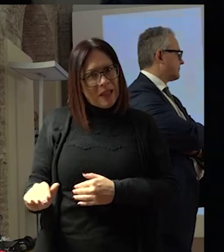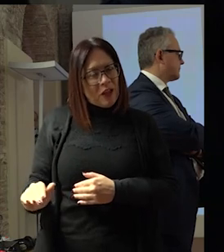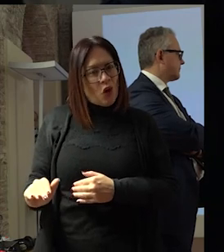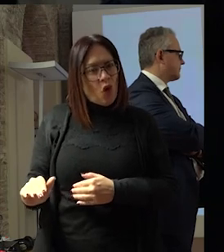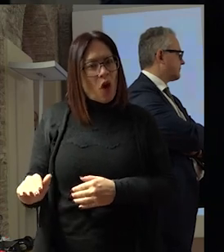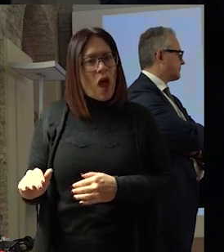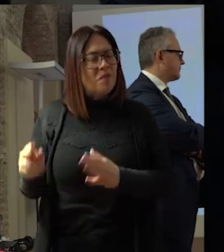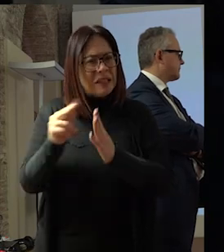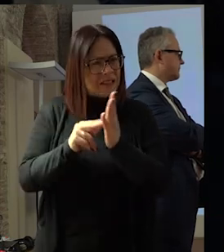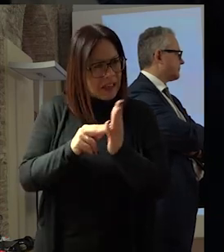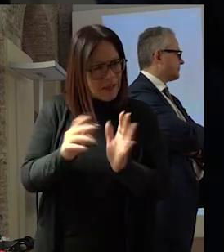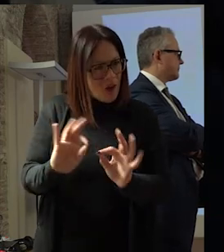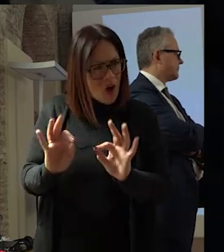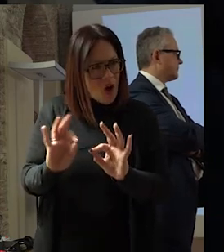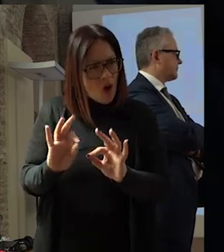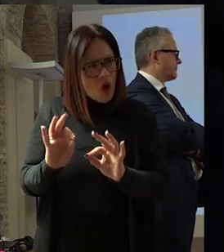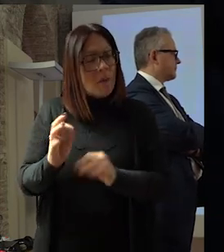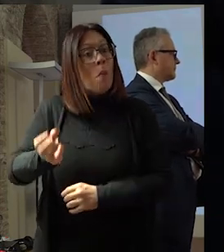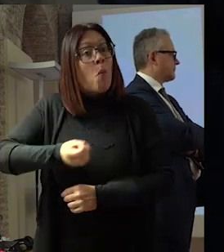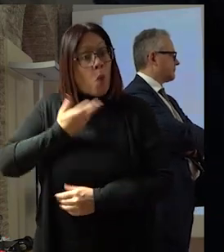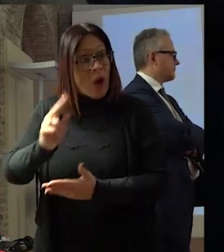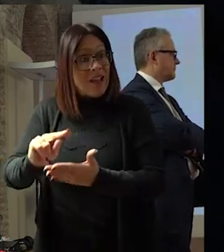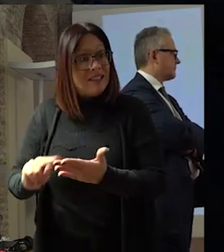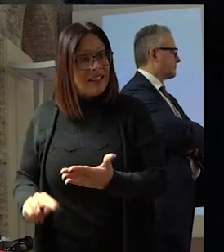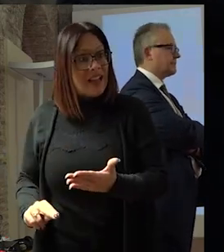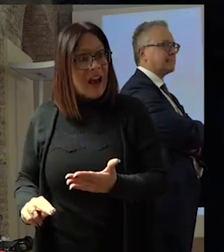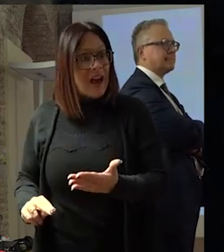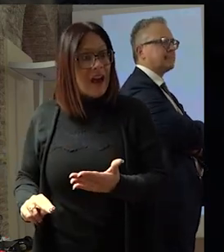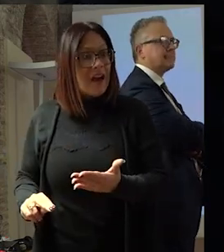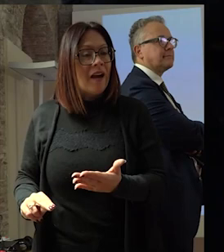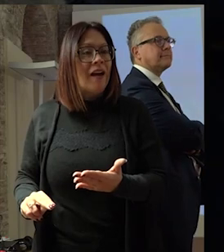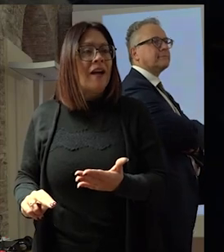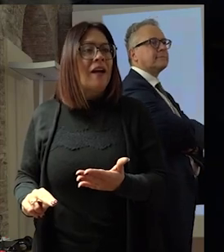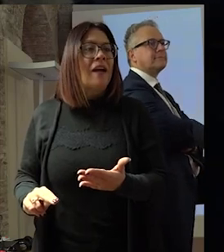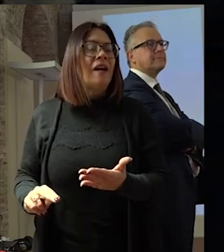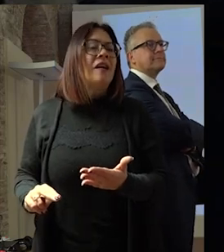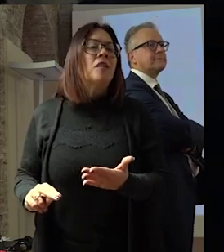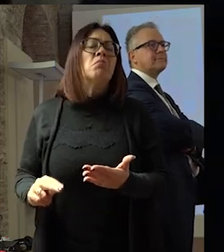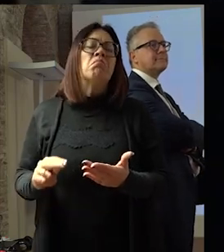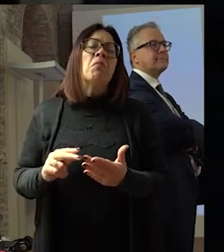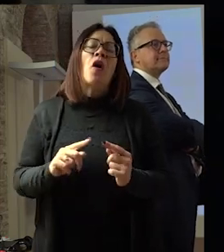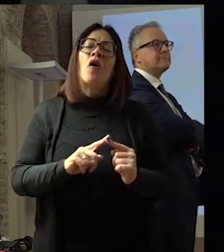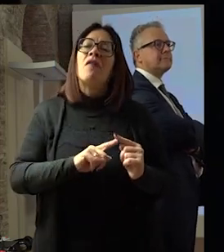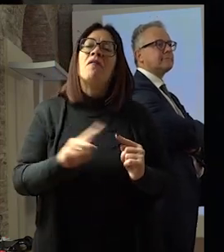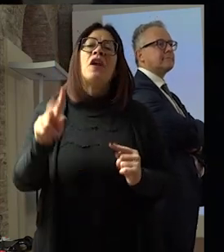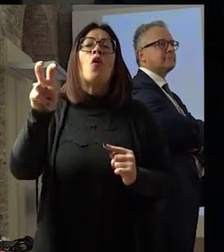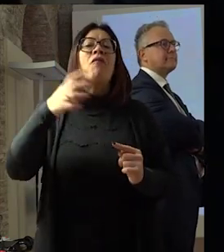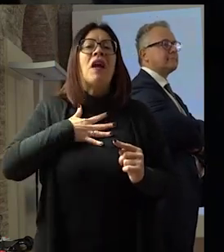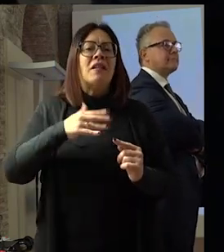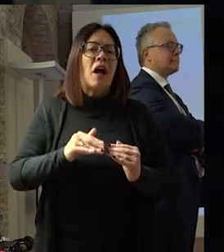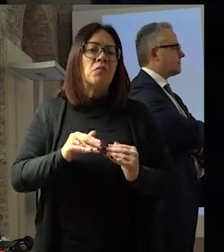ancora scrivere e ho scritto una poesia. E poi per fino a 20 anni ho scritto, poi l'età